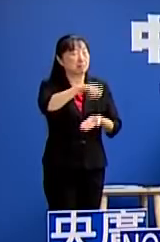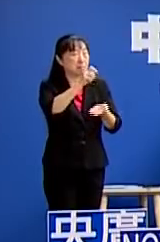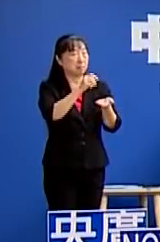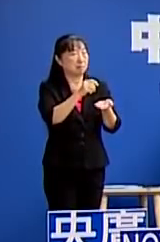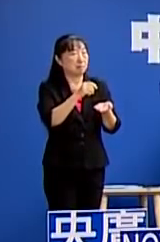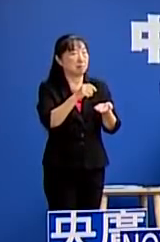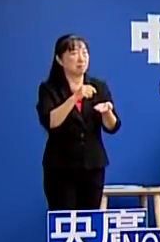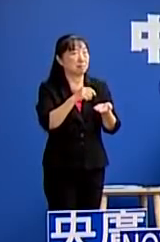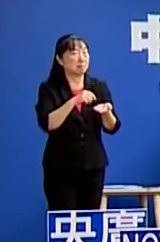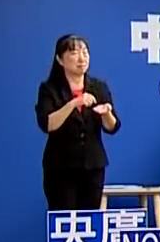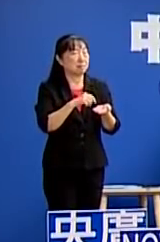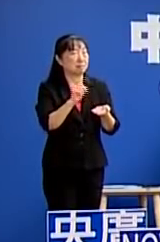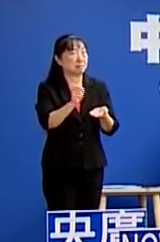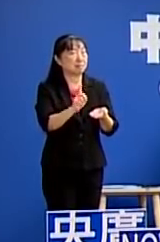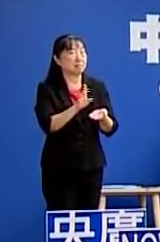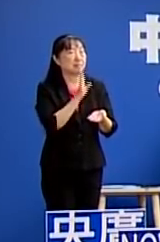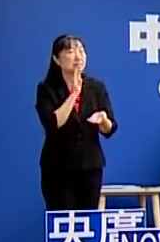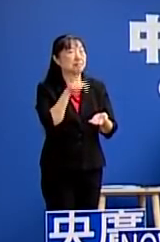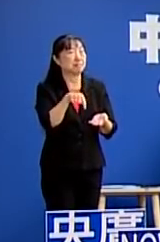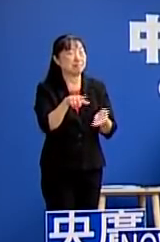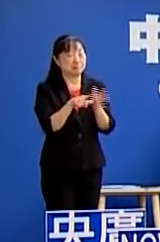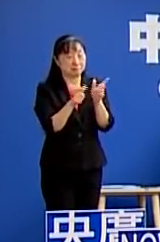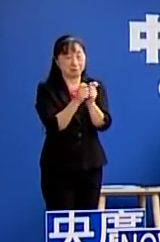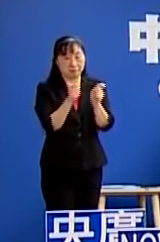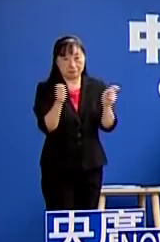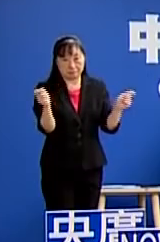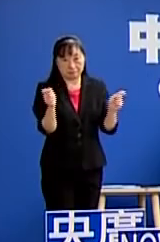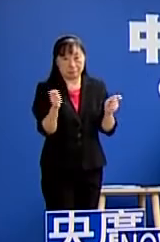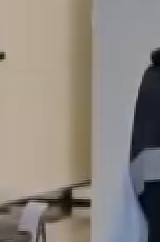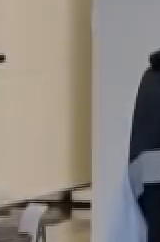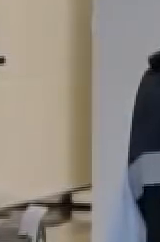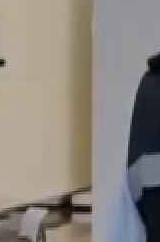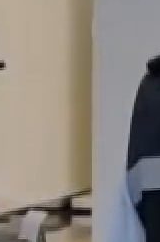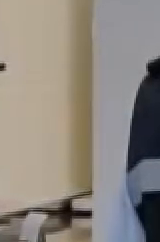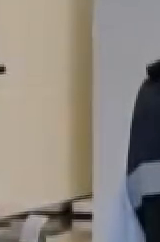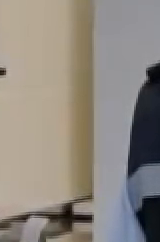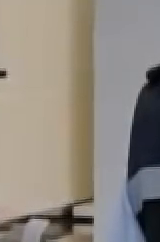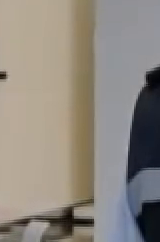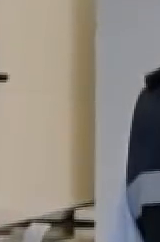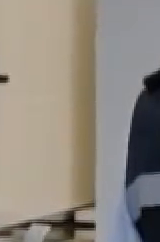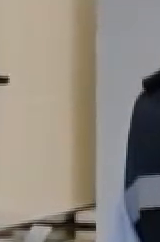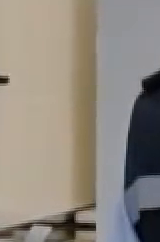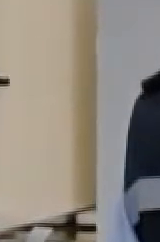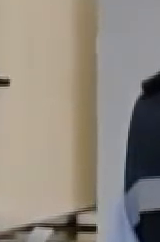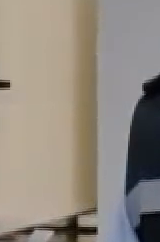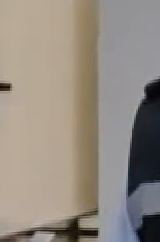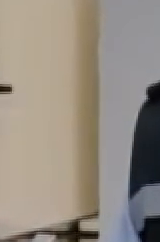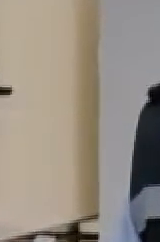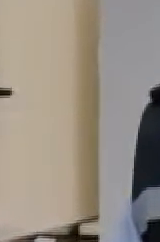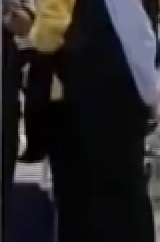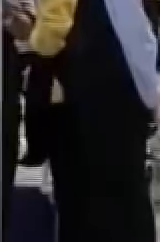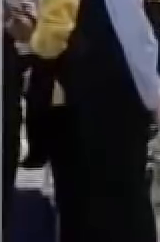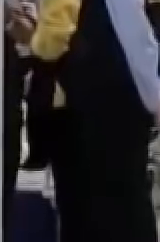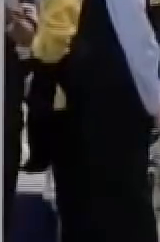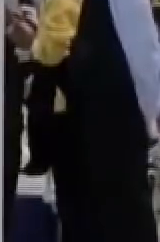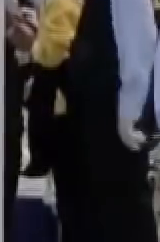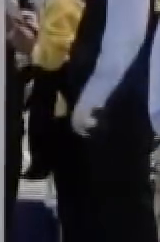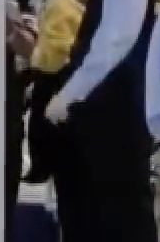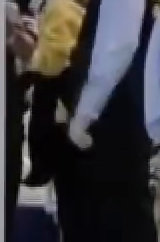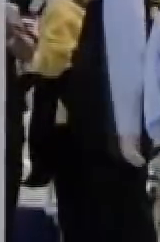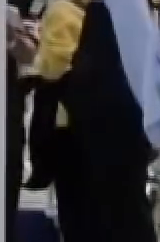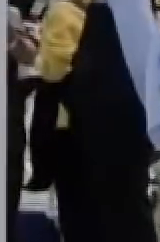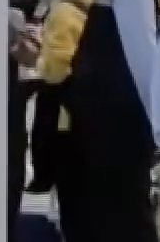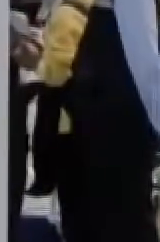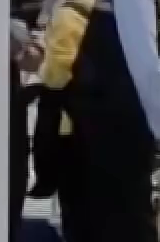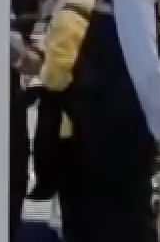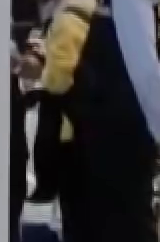国际对新冠肺炎后遗症的研究最多还是呼吸功能受损，目前也看到 Delta 病毒在国外的后遗症似乎比较多，